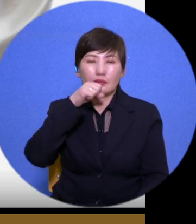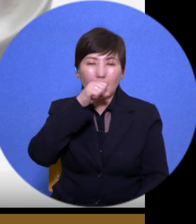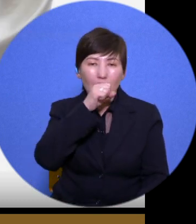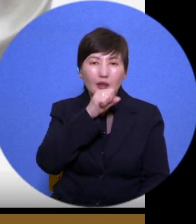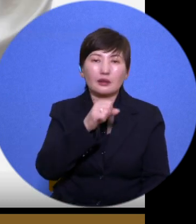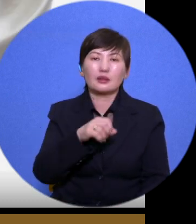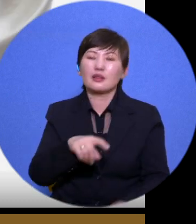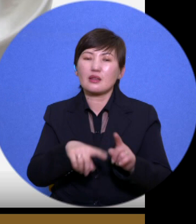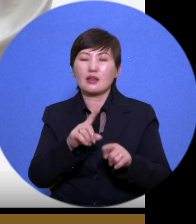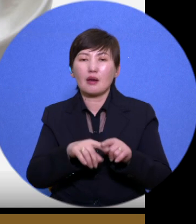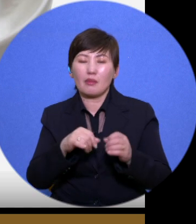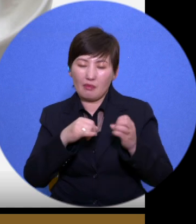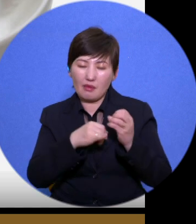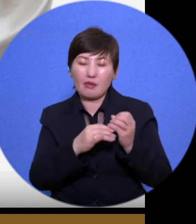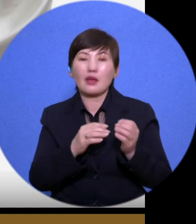байгаа вэ?